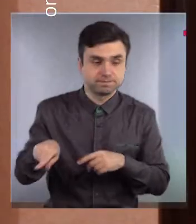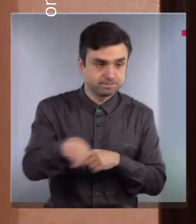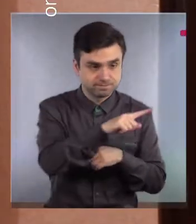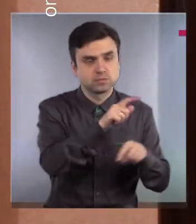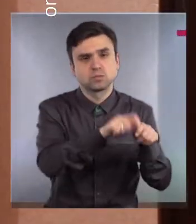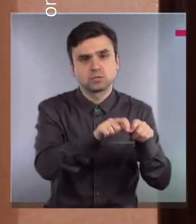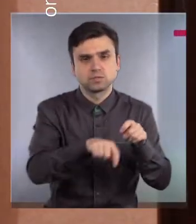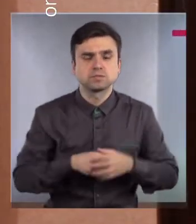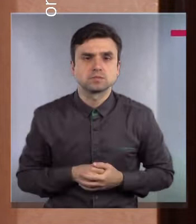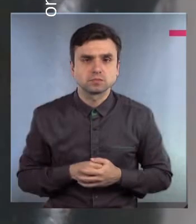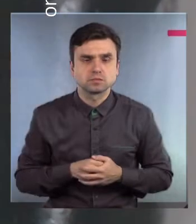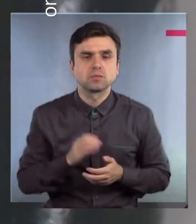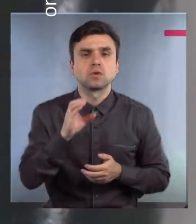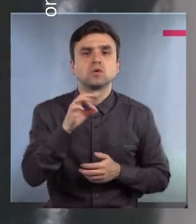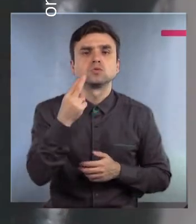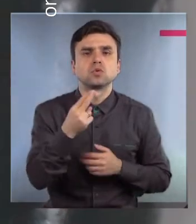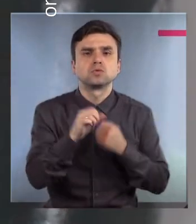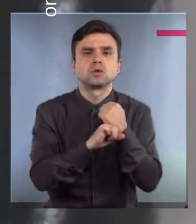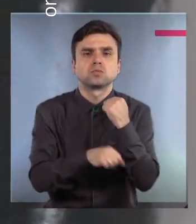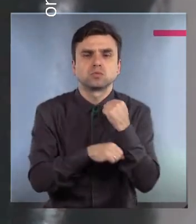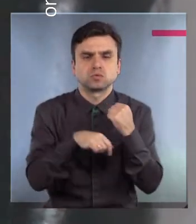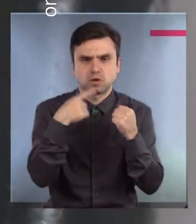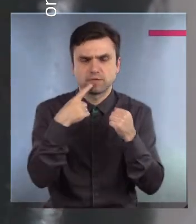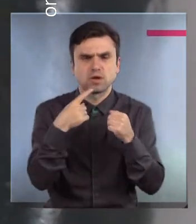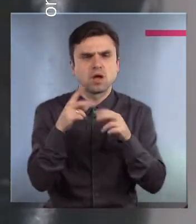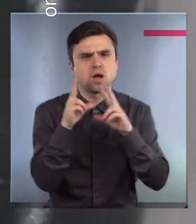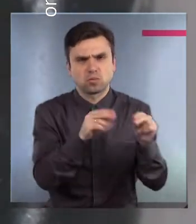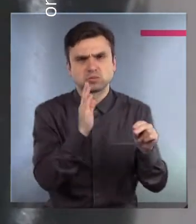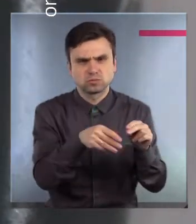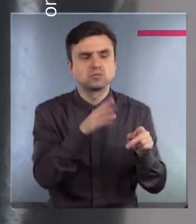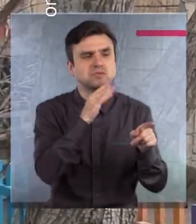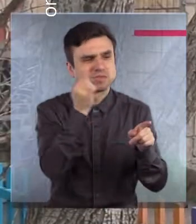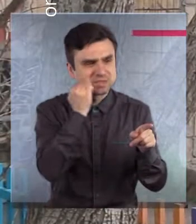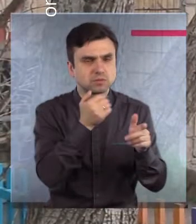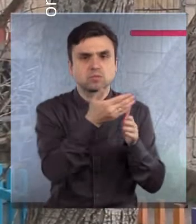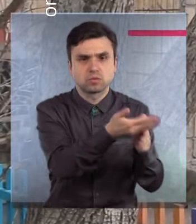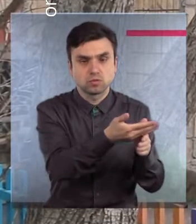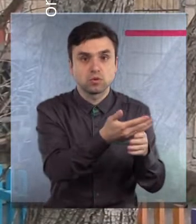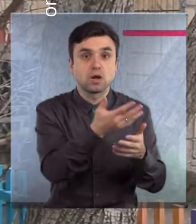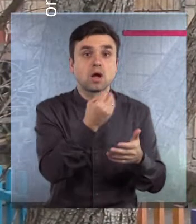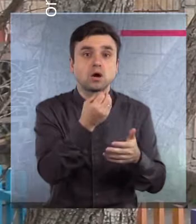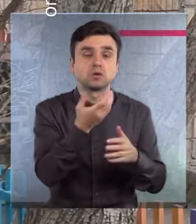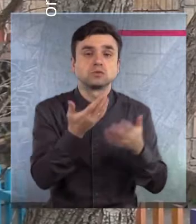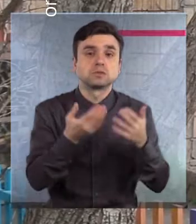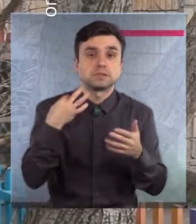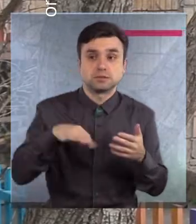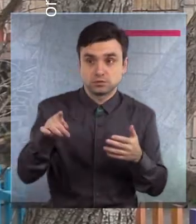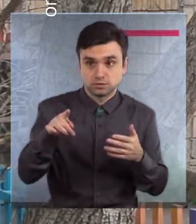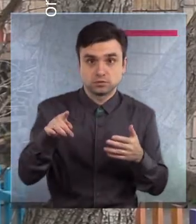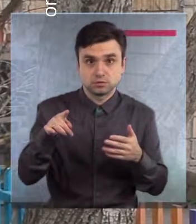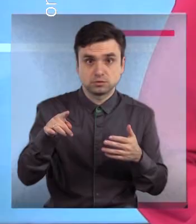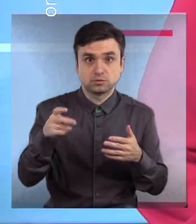Якщо ще рідний син відгукнеться, тоді у бабусі буде реальний шанс на порятунок. Олена Трунова, Олег Нікітін, Перший міський.